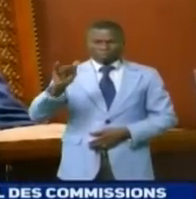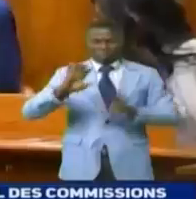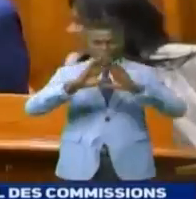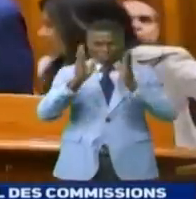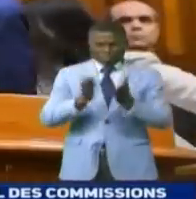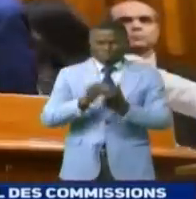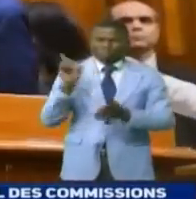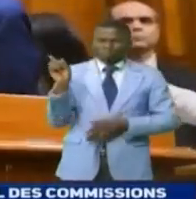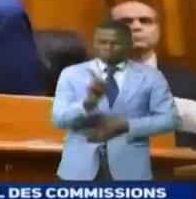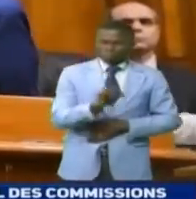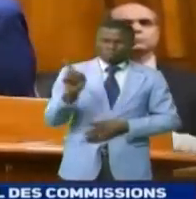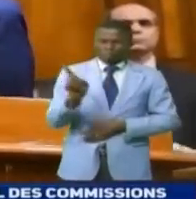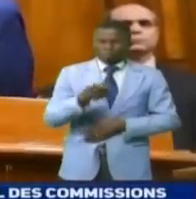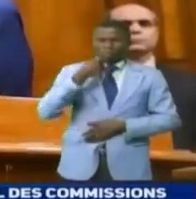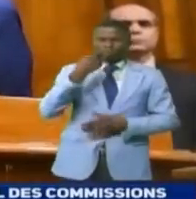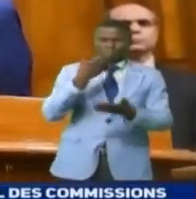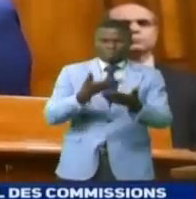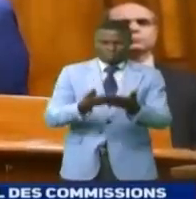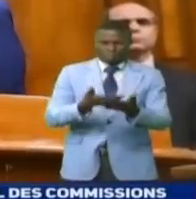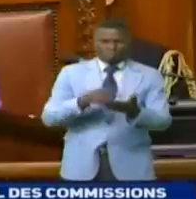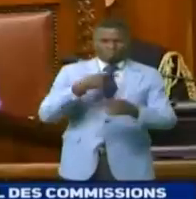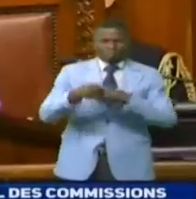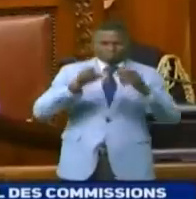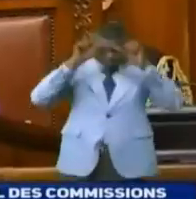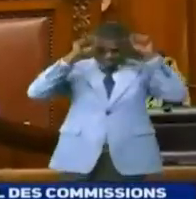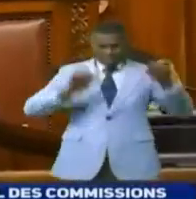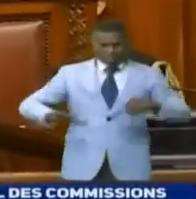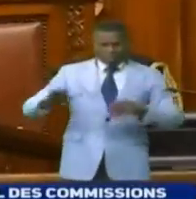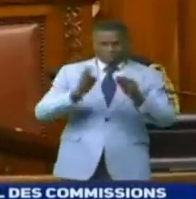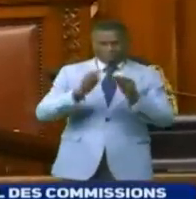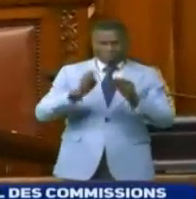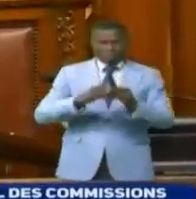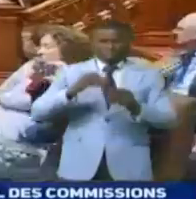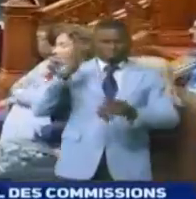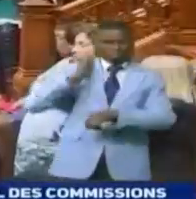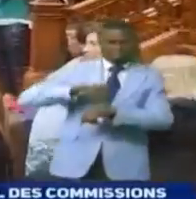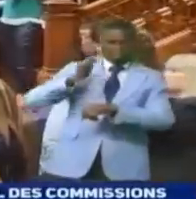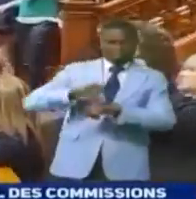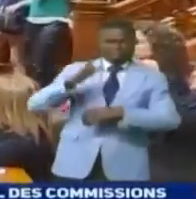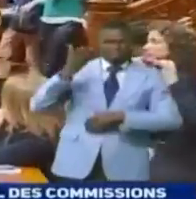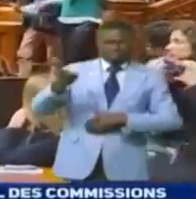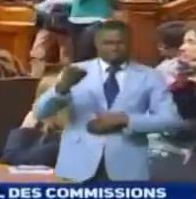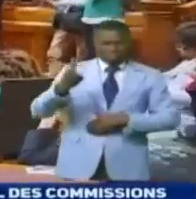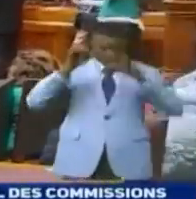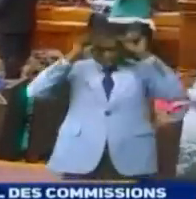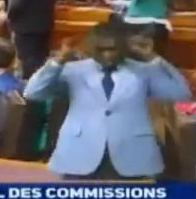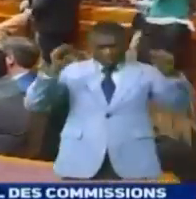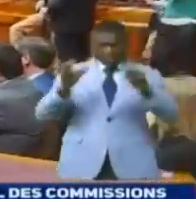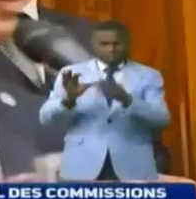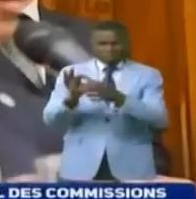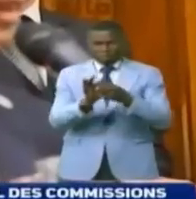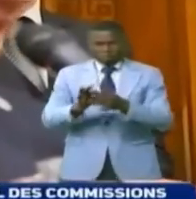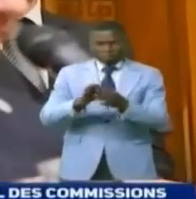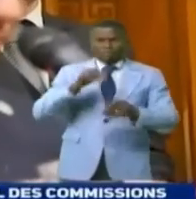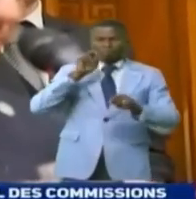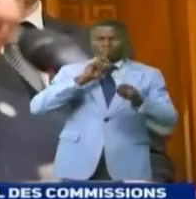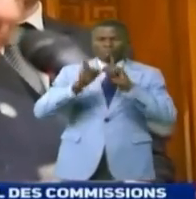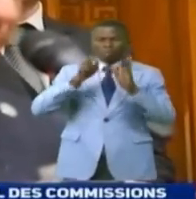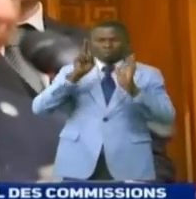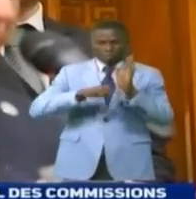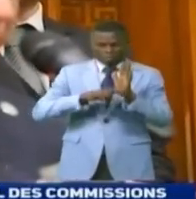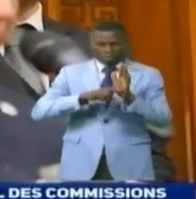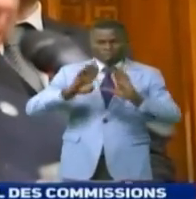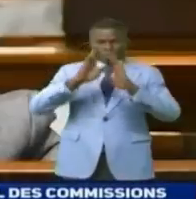à l'ouverture de ce deuxième sommet, partant de la présidente de l'Assemblée législative de l'Uruguay, du président de l'Union interparlementaire, ont